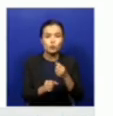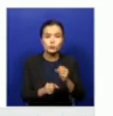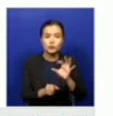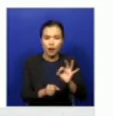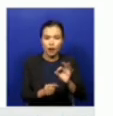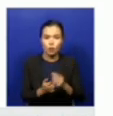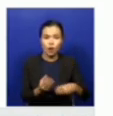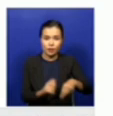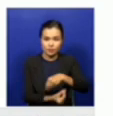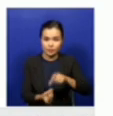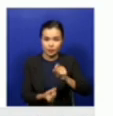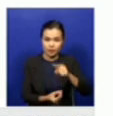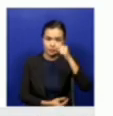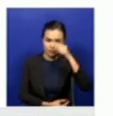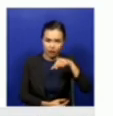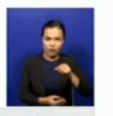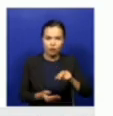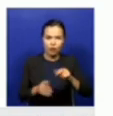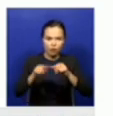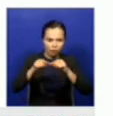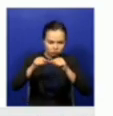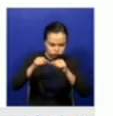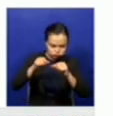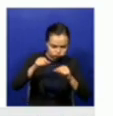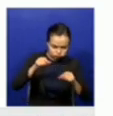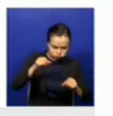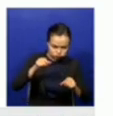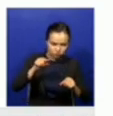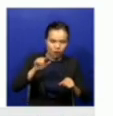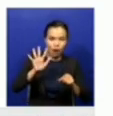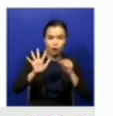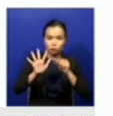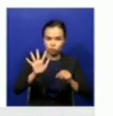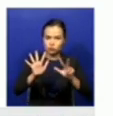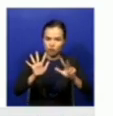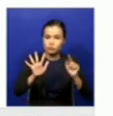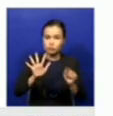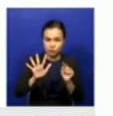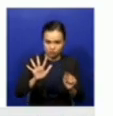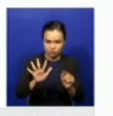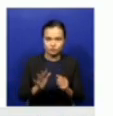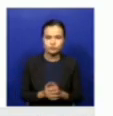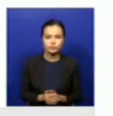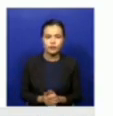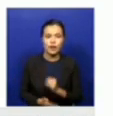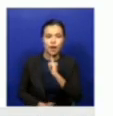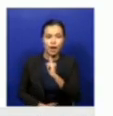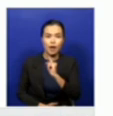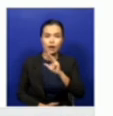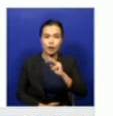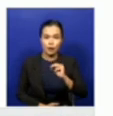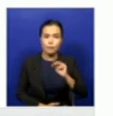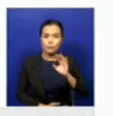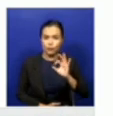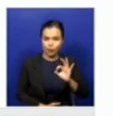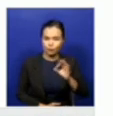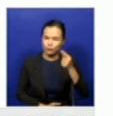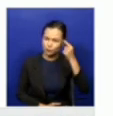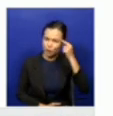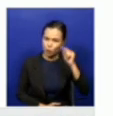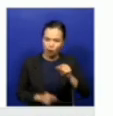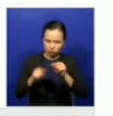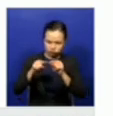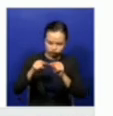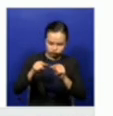ษฐกิจไทยเนี่ยหดตัวลงร้อยละ 5.3 ครับในขณะที่ IMF คาดว่าเราจะหดตัวเยอะกว่